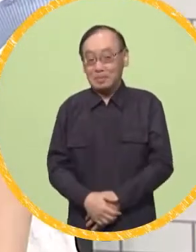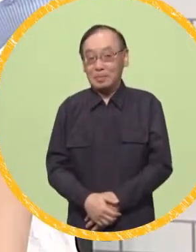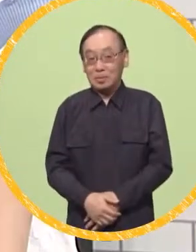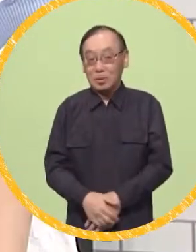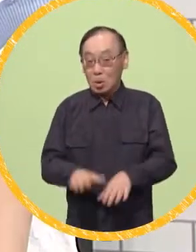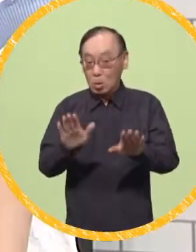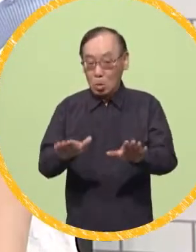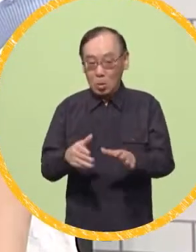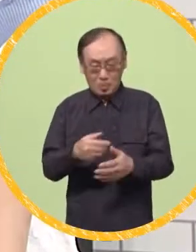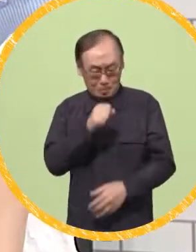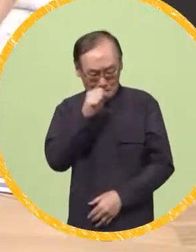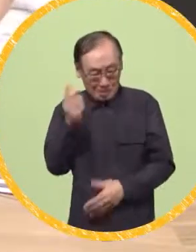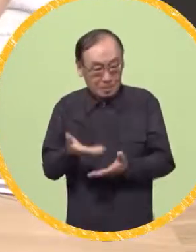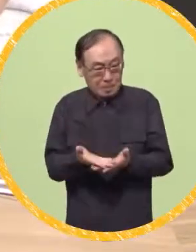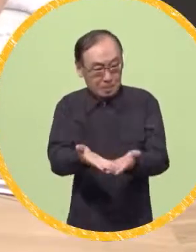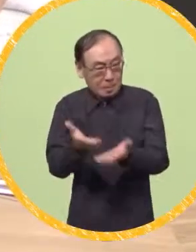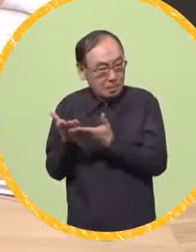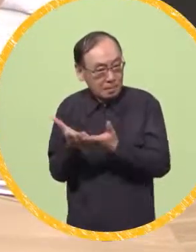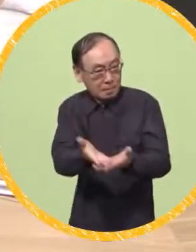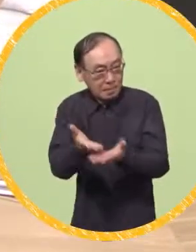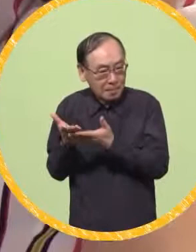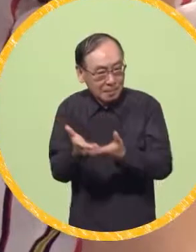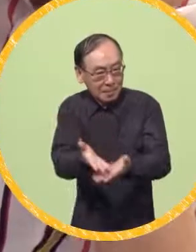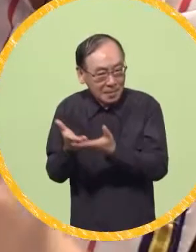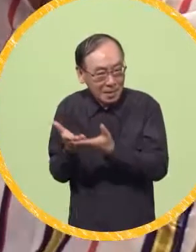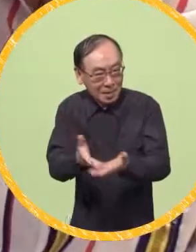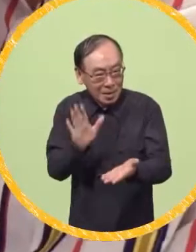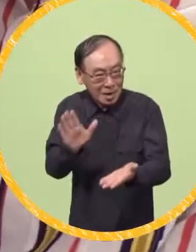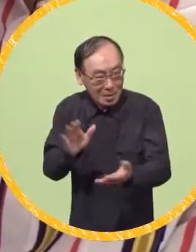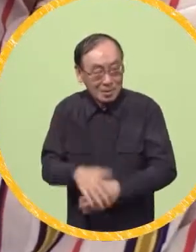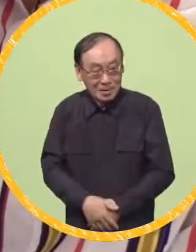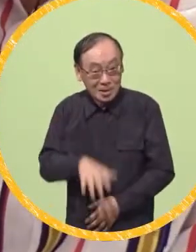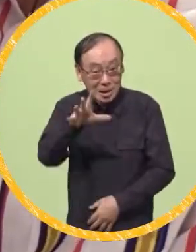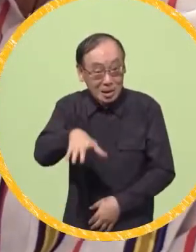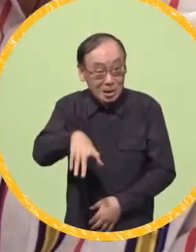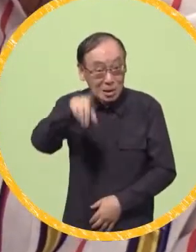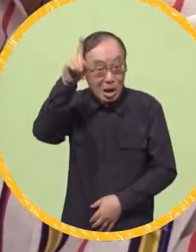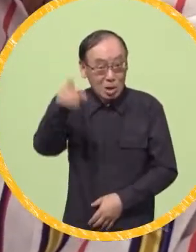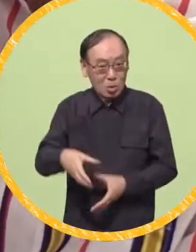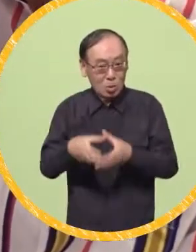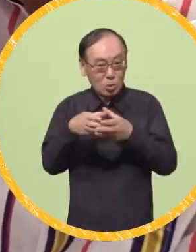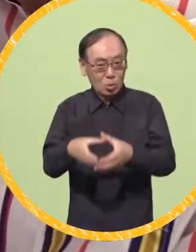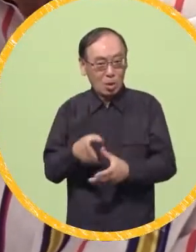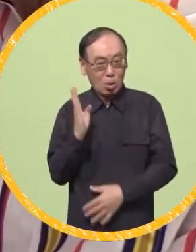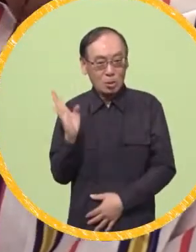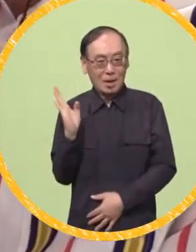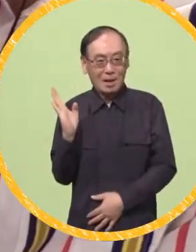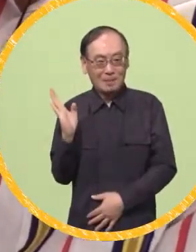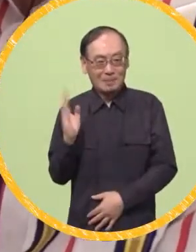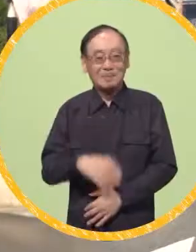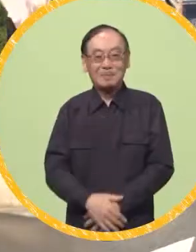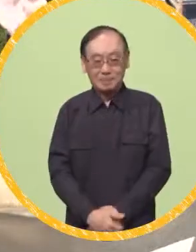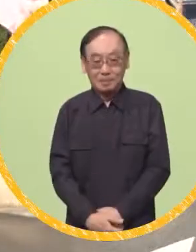侑李卓明この後続々登場しますからねでは最初のグルメはこちらです